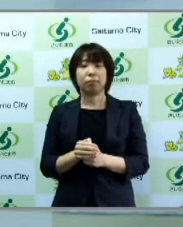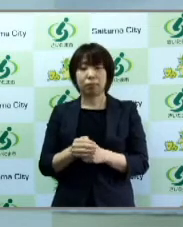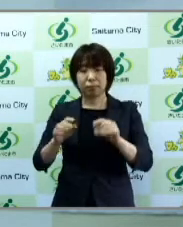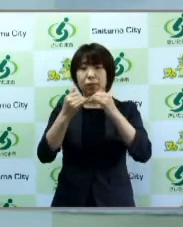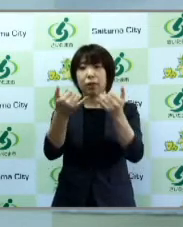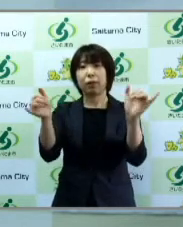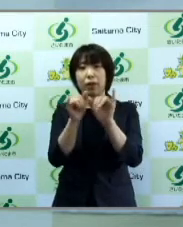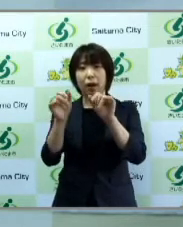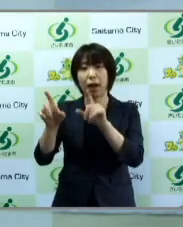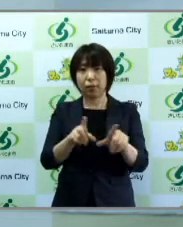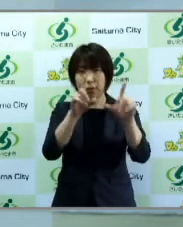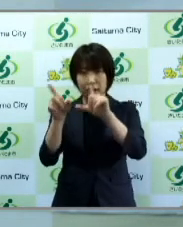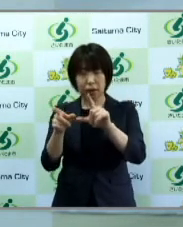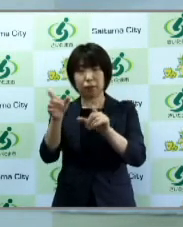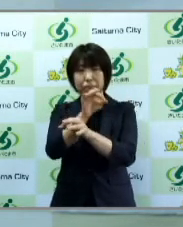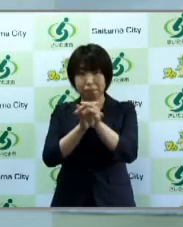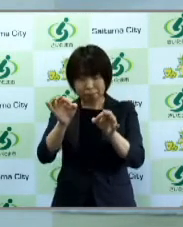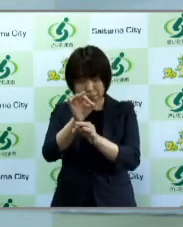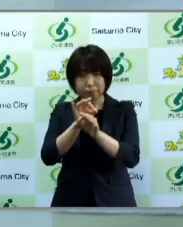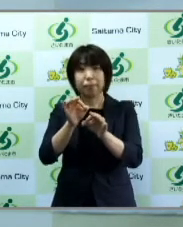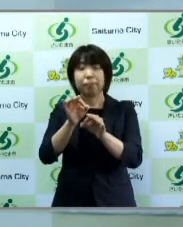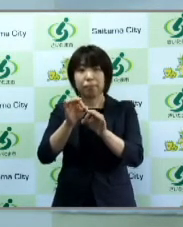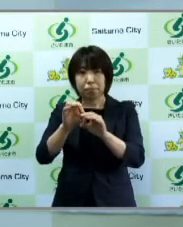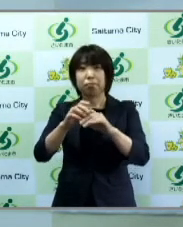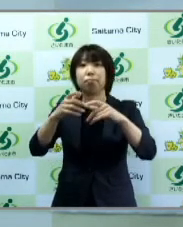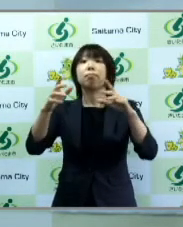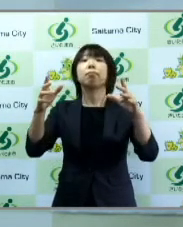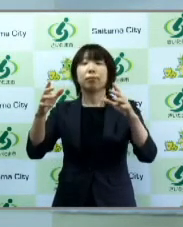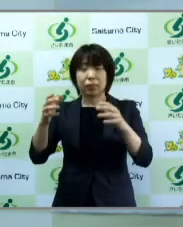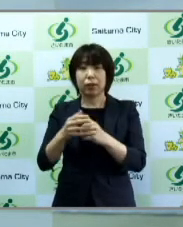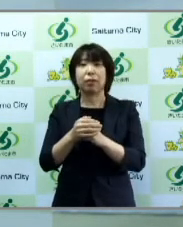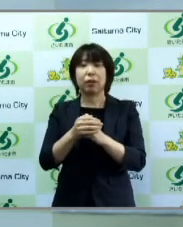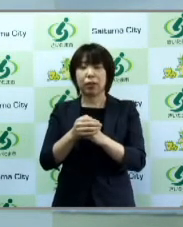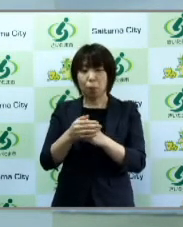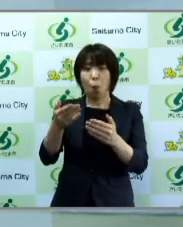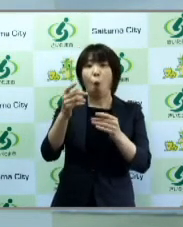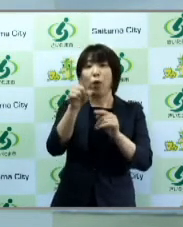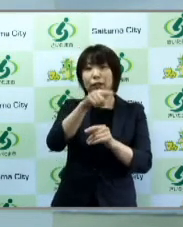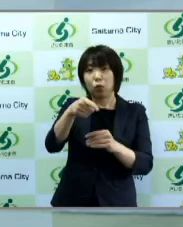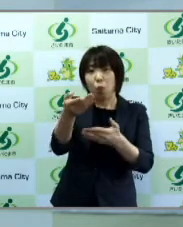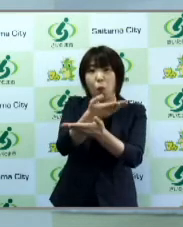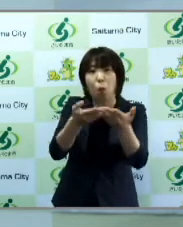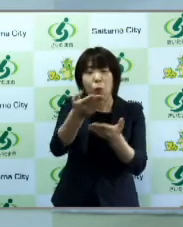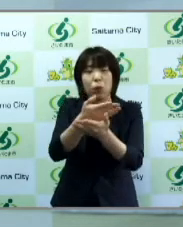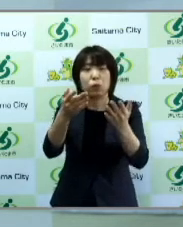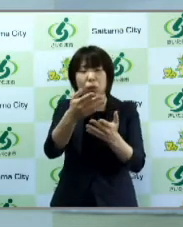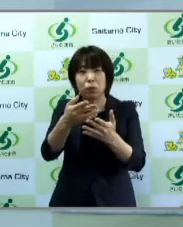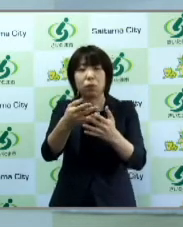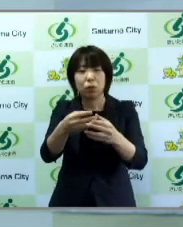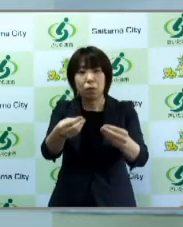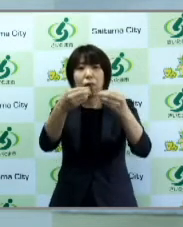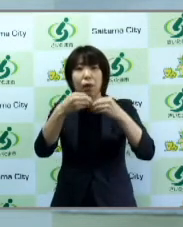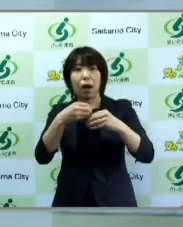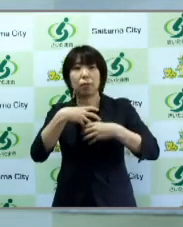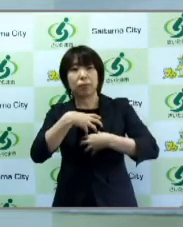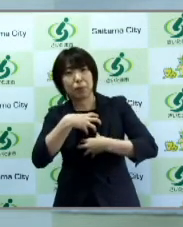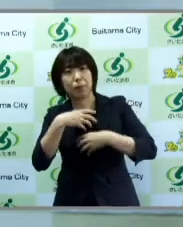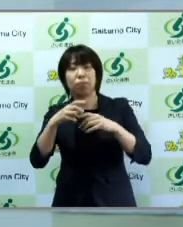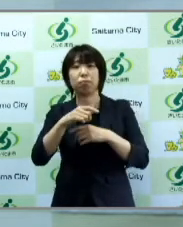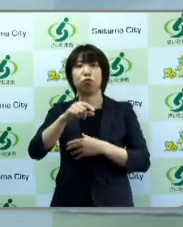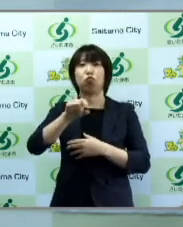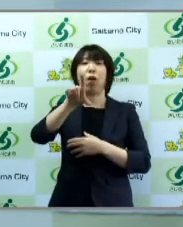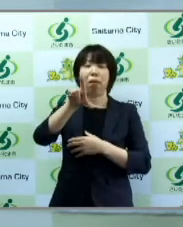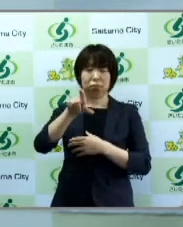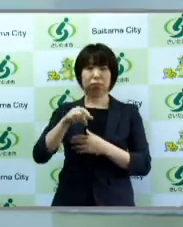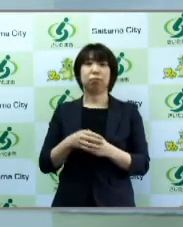い、人と人との交流が増えると感染のリスクが高まります。生活圏が密接に関係している東京都では